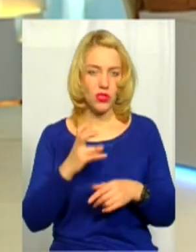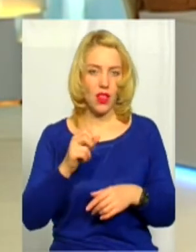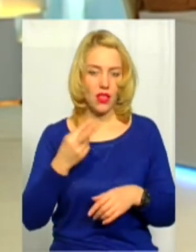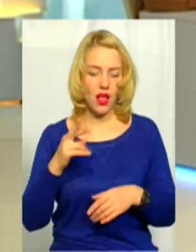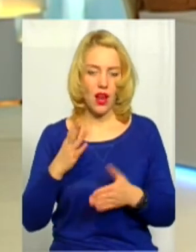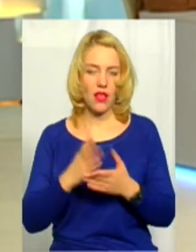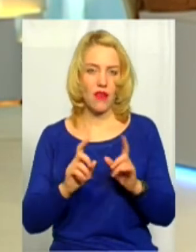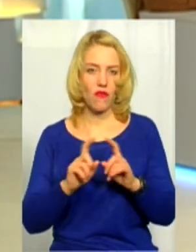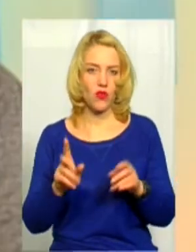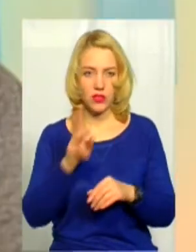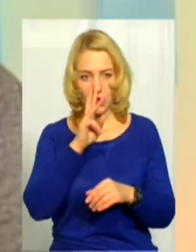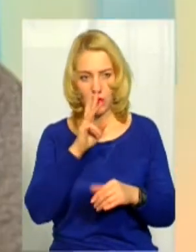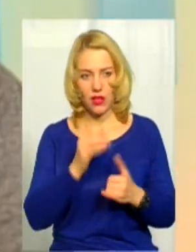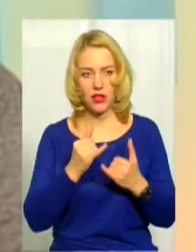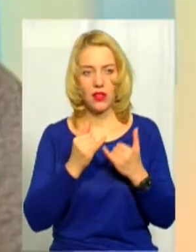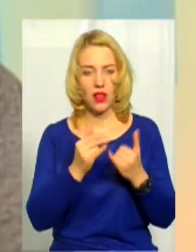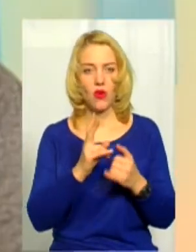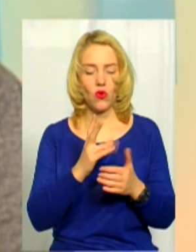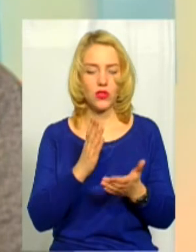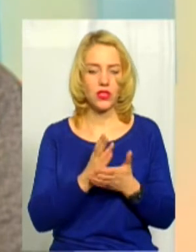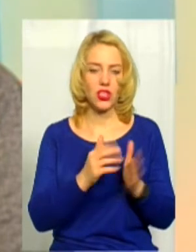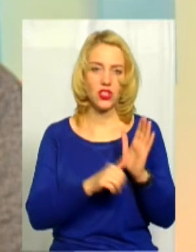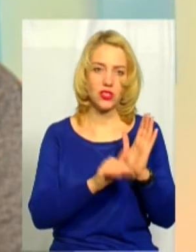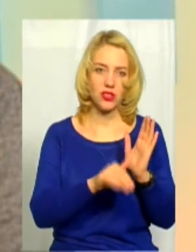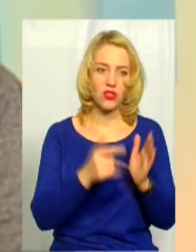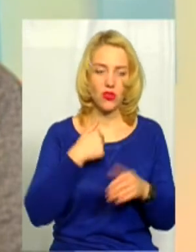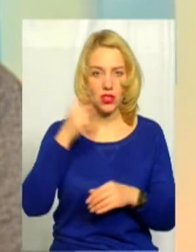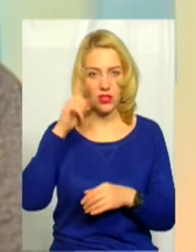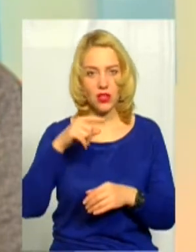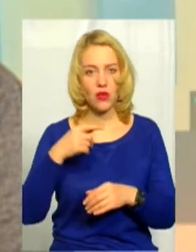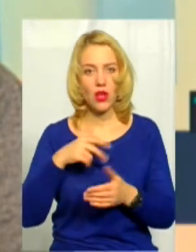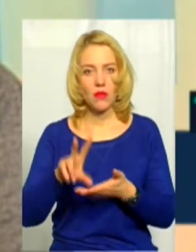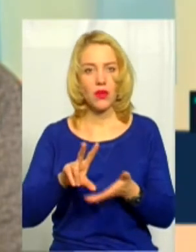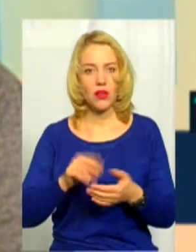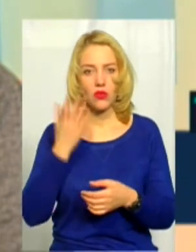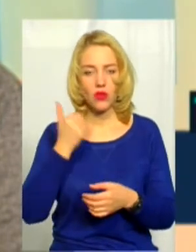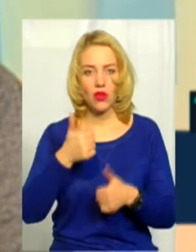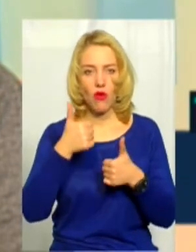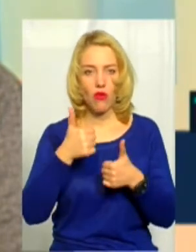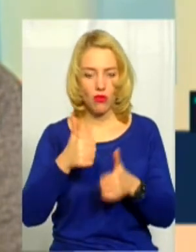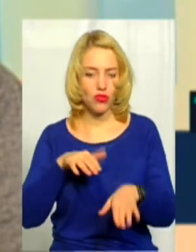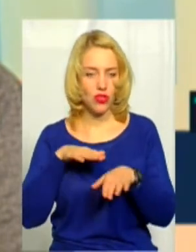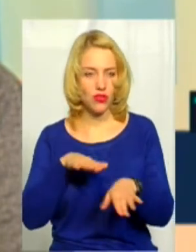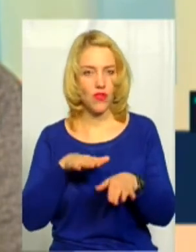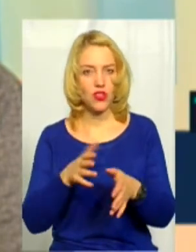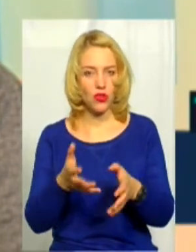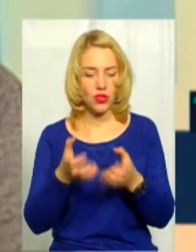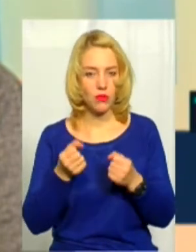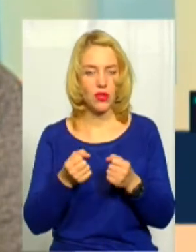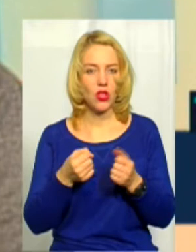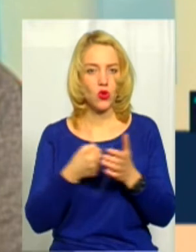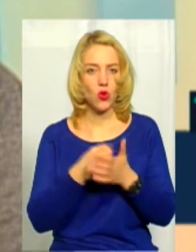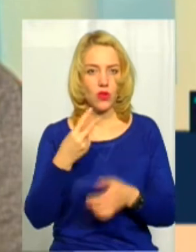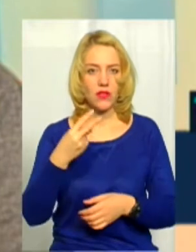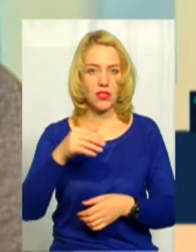фонд зарплати для когось, це 6 тисяч гривень, але я знаю і приклади, коли хороша швачка заробляє і 18-20 тисяч гривень на